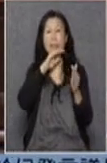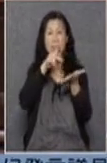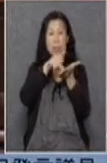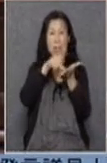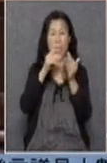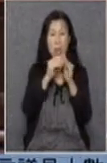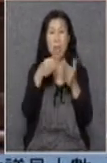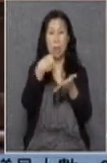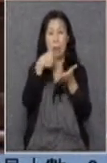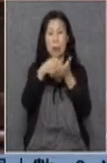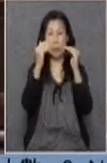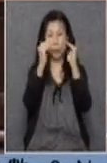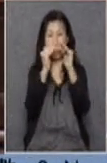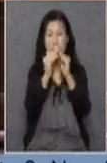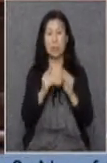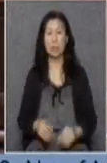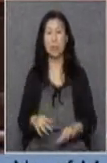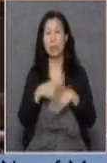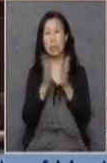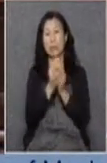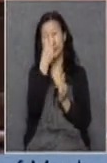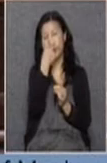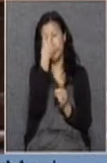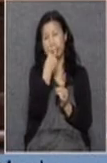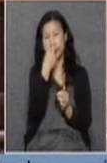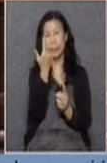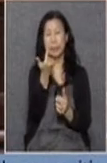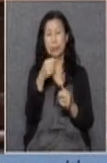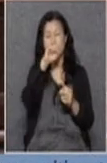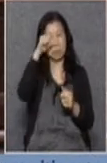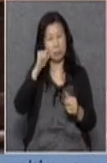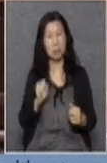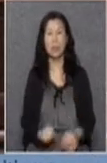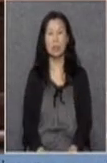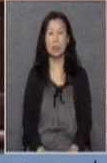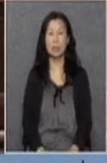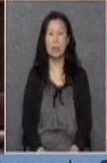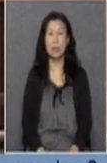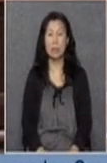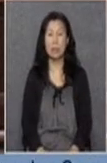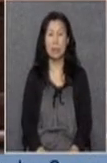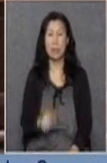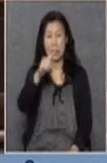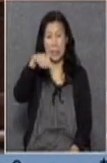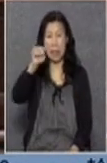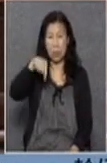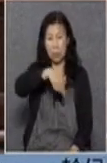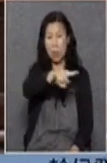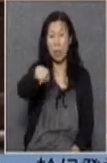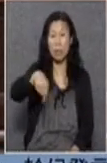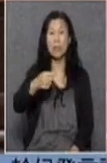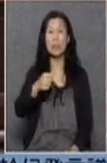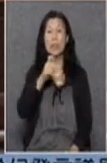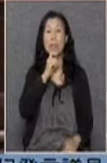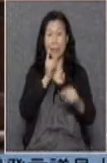楼嘅人呢，就真係一學眼泪啦。因为呢佢连勾地表实际嘅熟